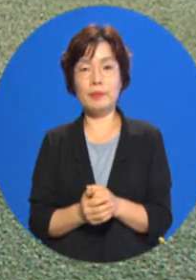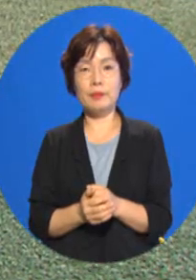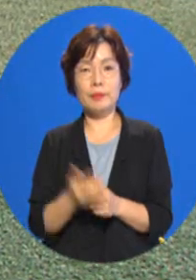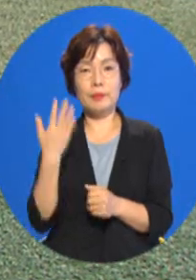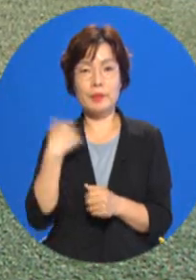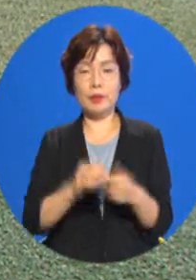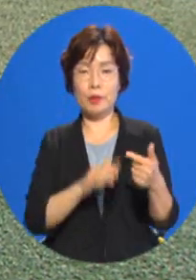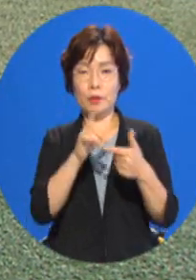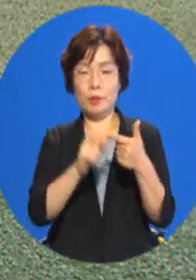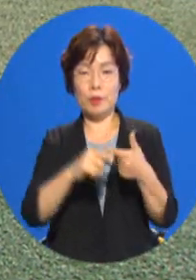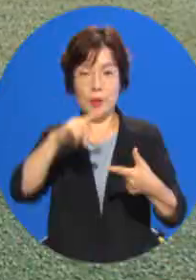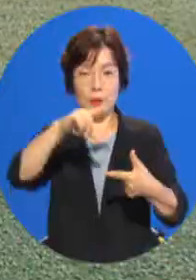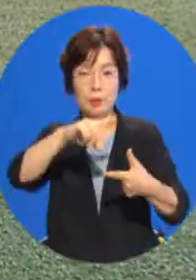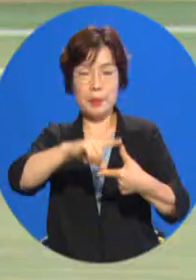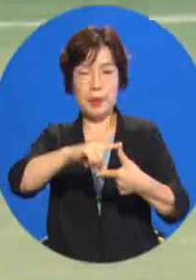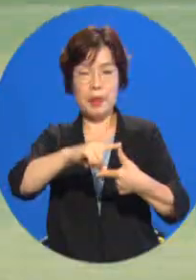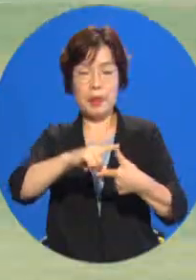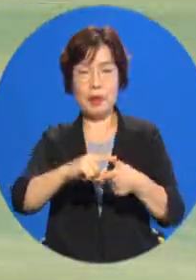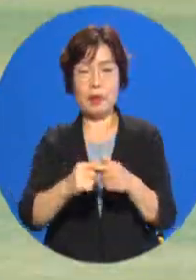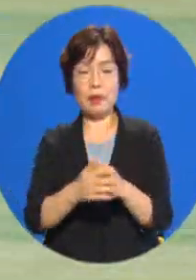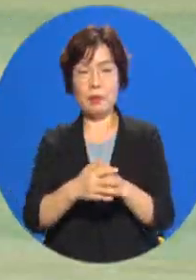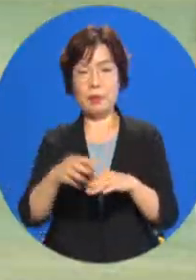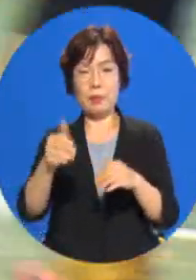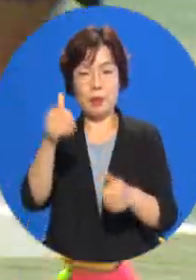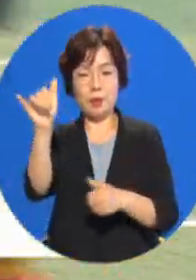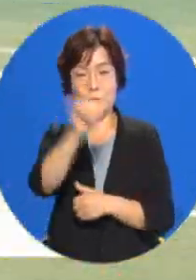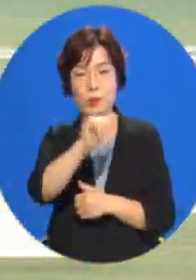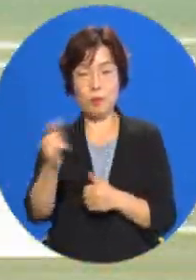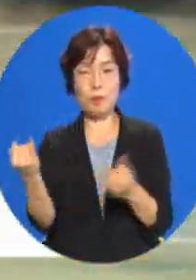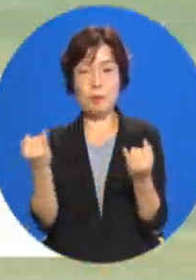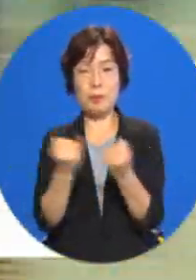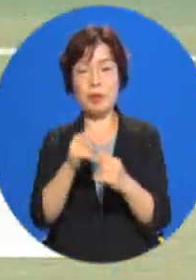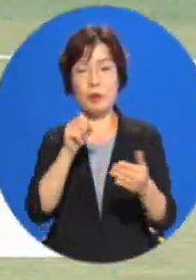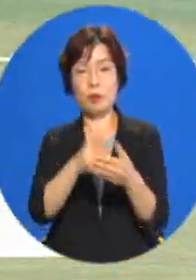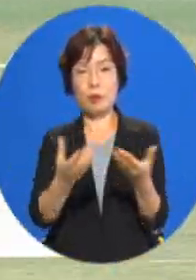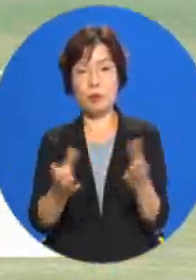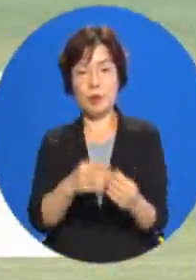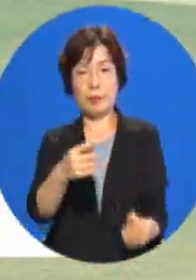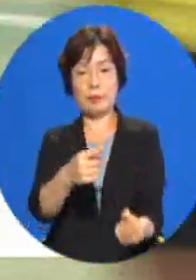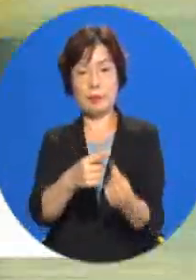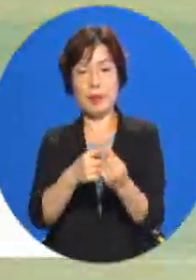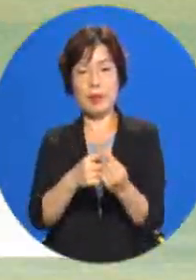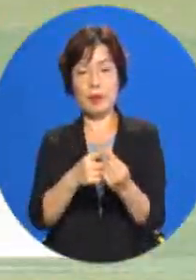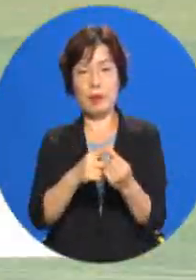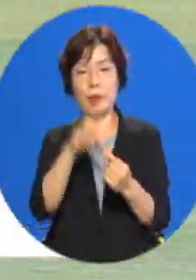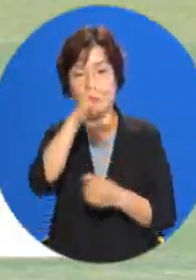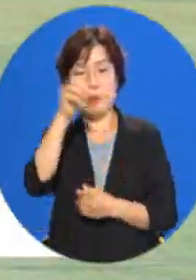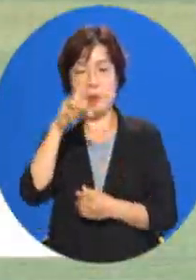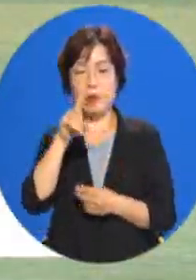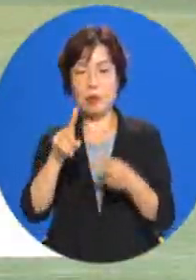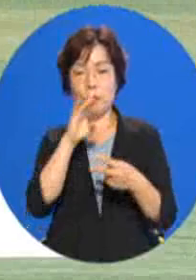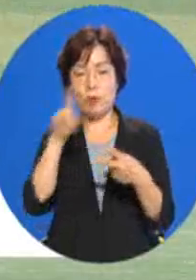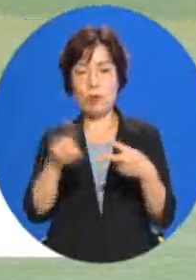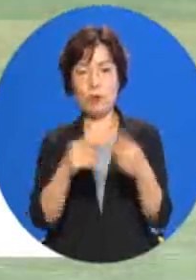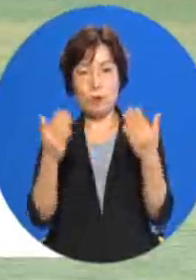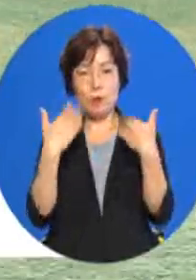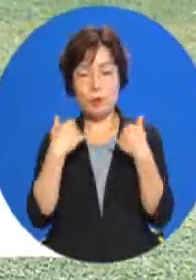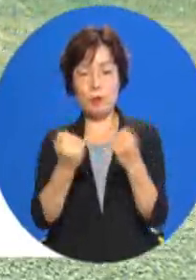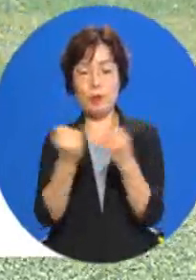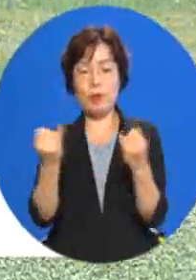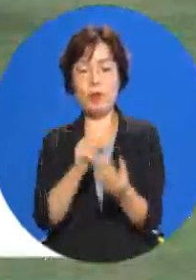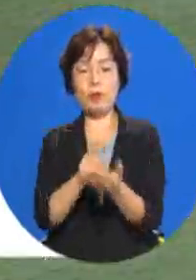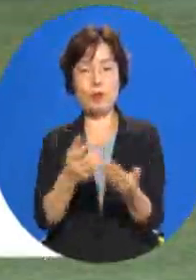지난 6월 경남 창녕에서 열린 여왕기 전국 여자 축구 대회에서 우승을 차지한 광양 중앙초등학교 여자